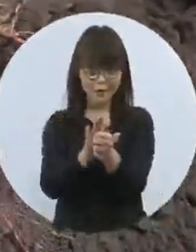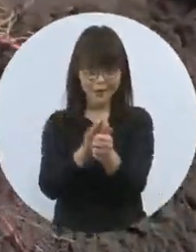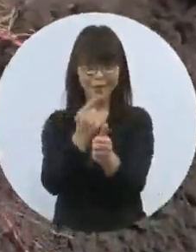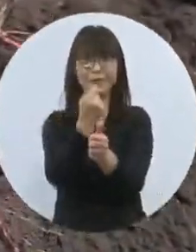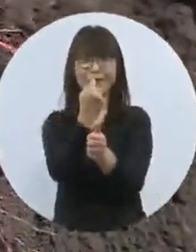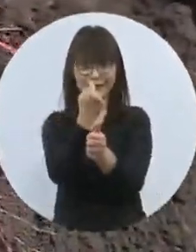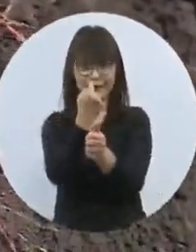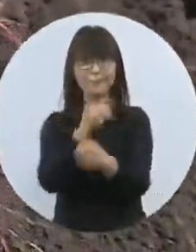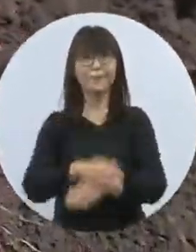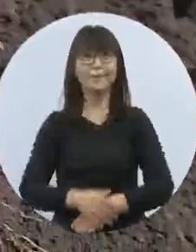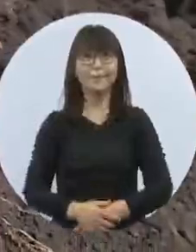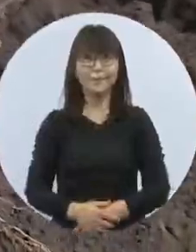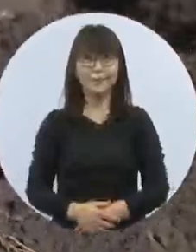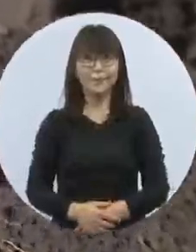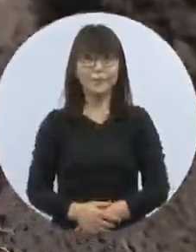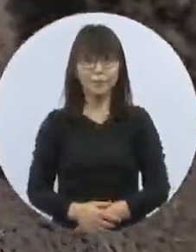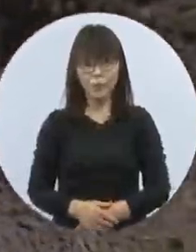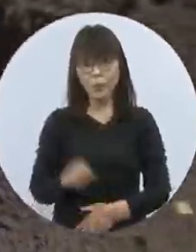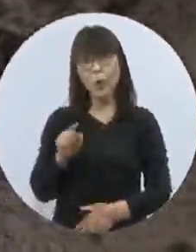もはね、